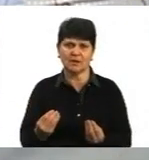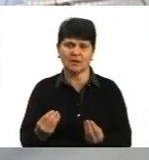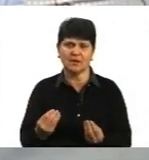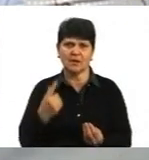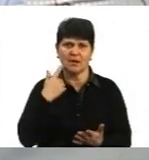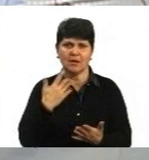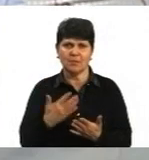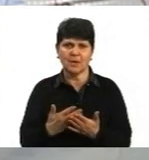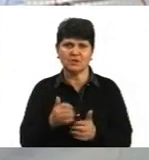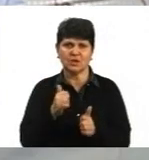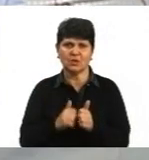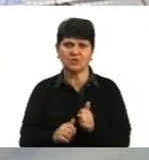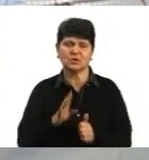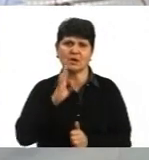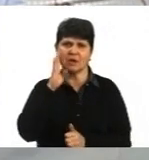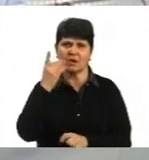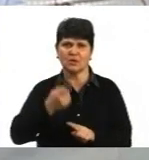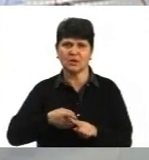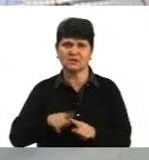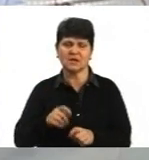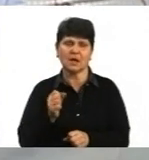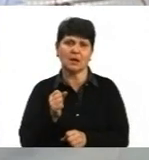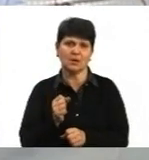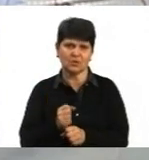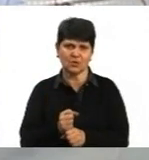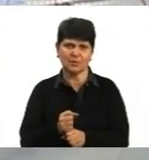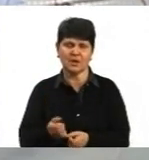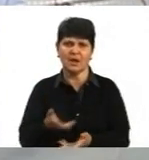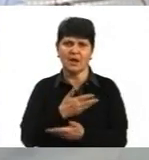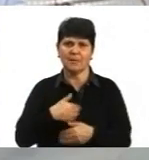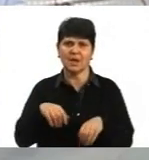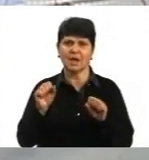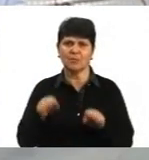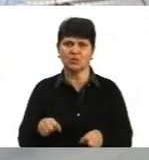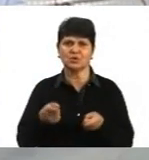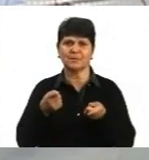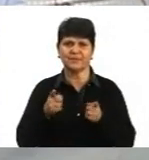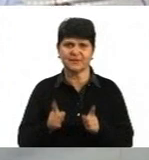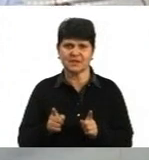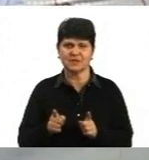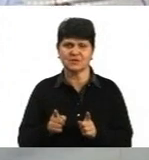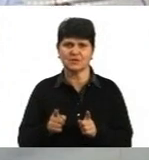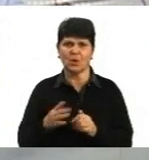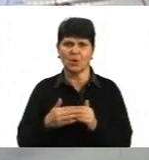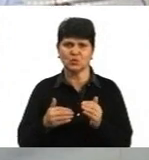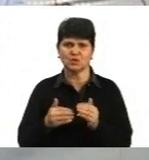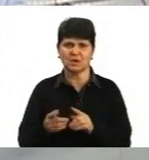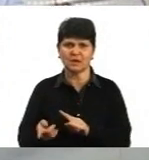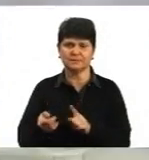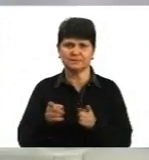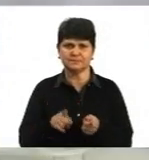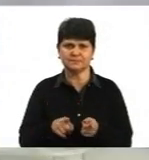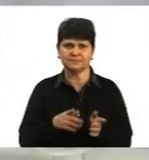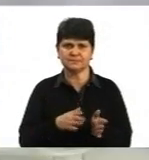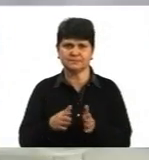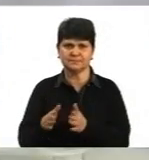ранок вони це роблять. Ми можемо дійсно тільки переходити в ручний режим, розганяти ці,